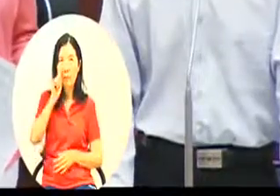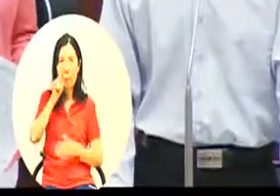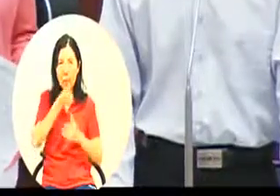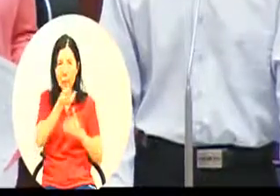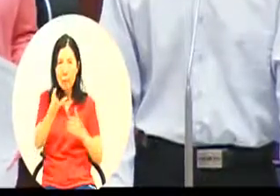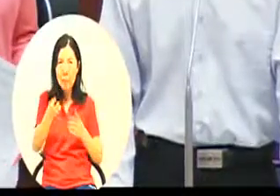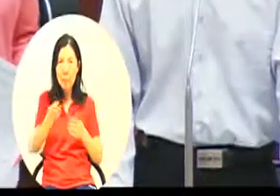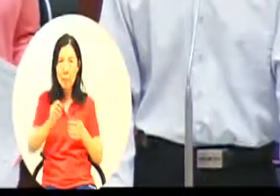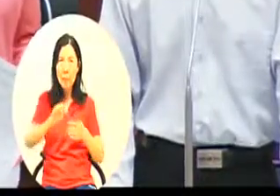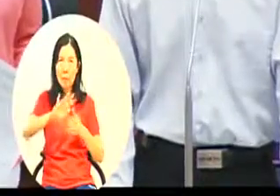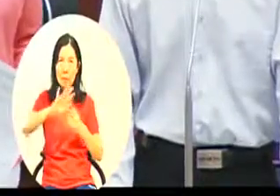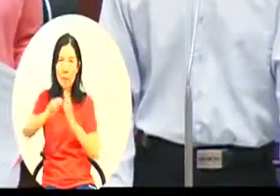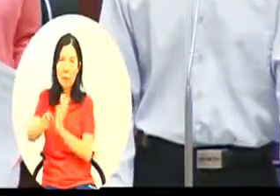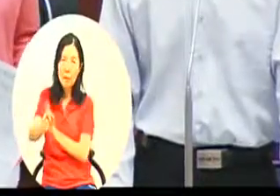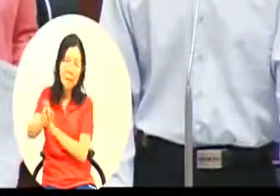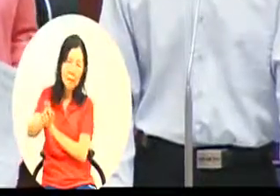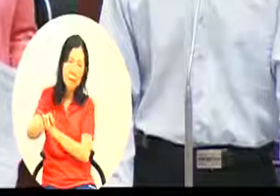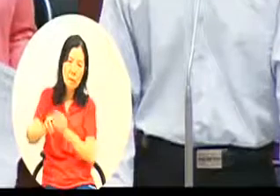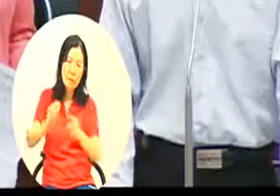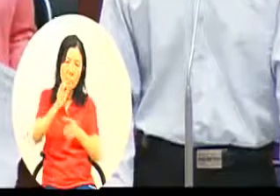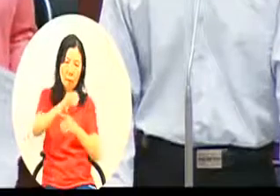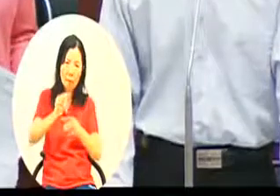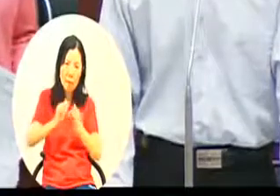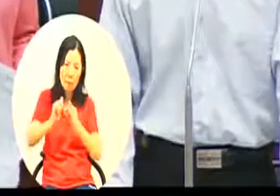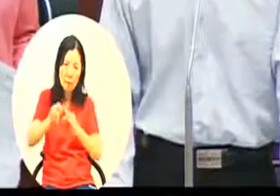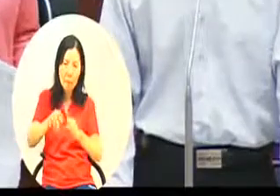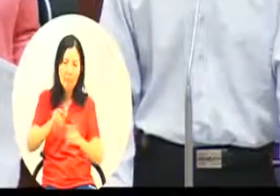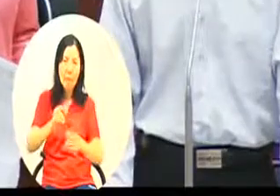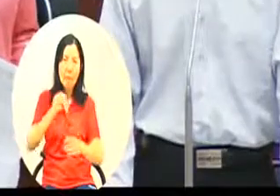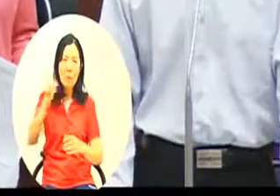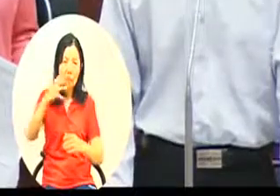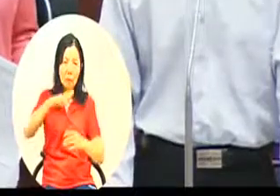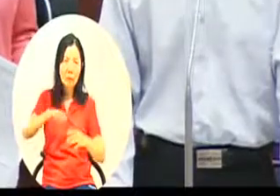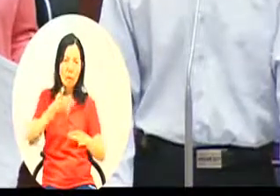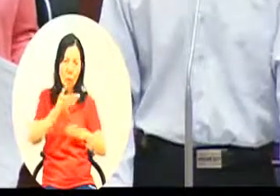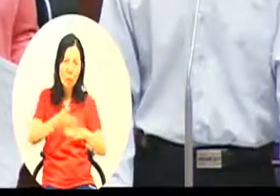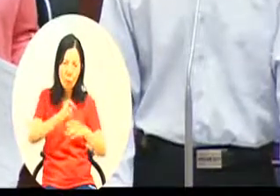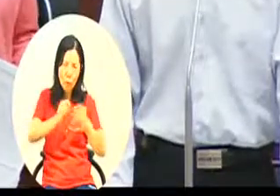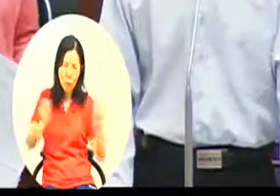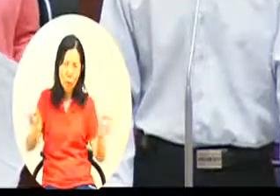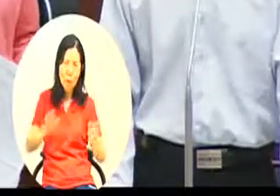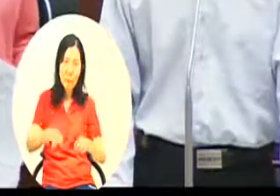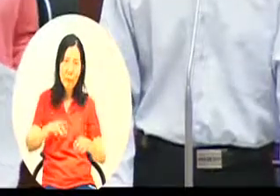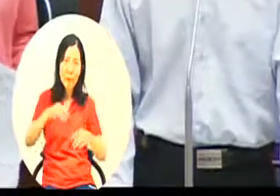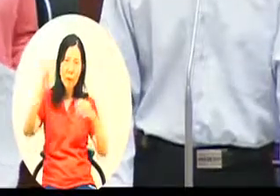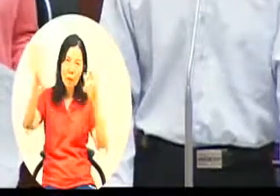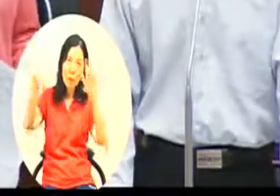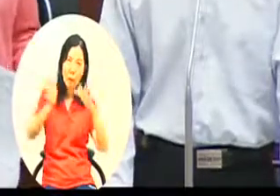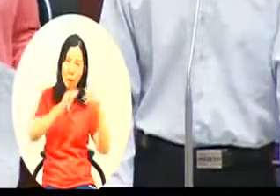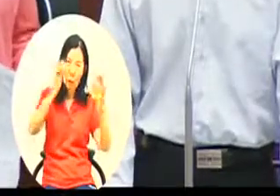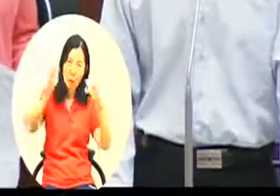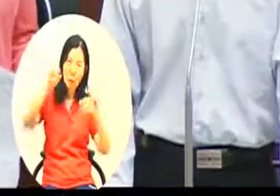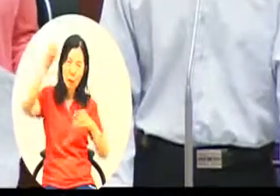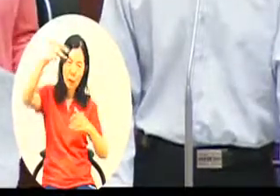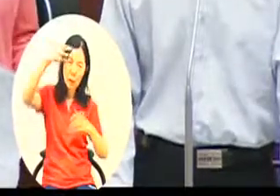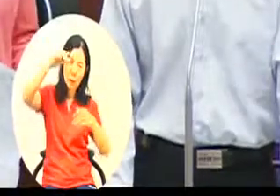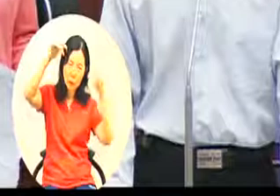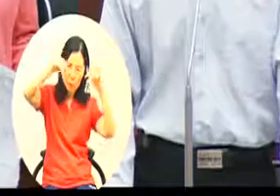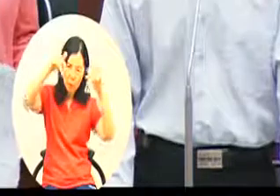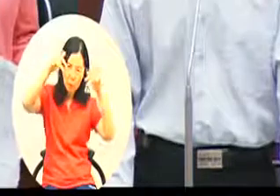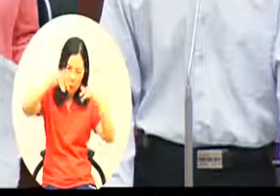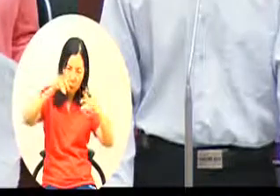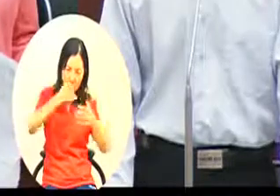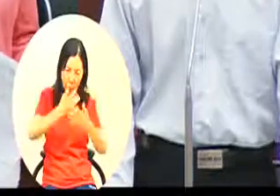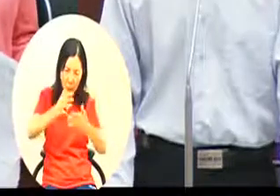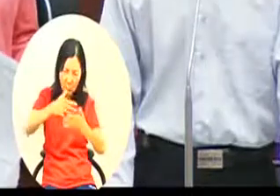旁边的农民都来澄清耶，他们放了那么久，然后经过风吹日晒还有下雨天这样